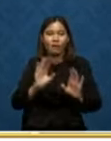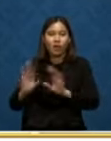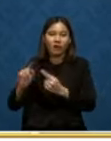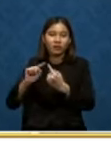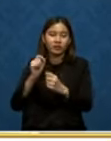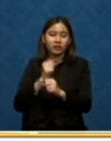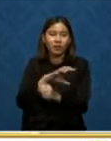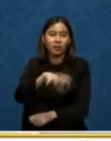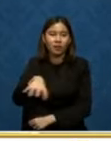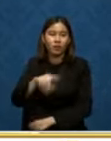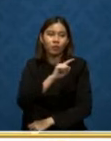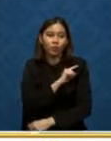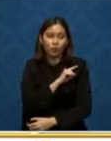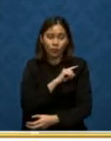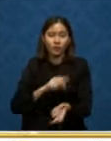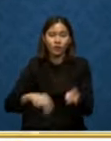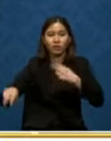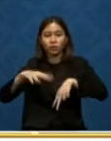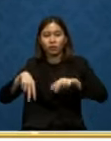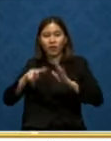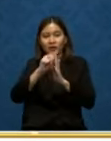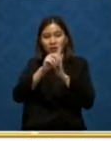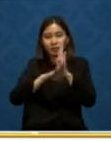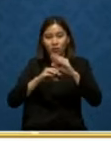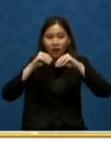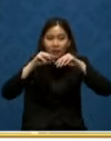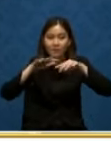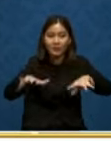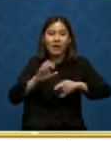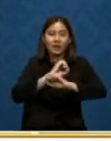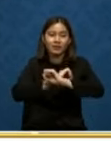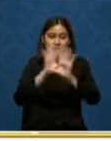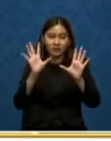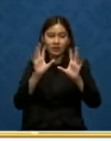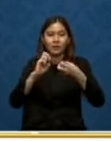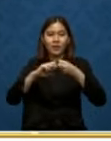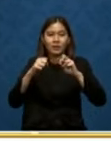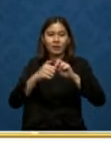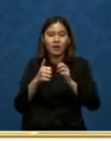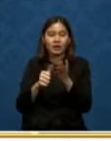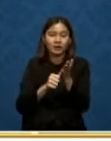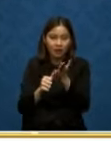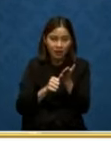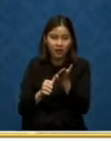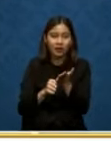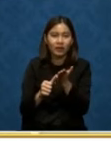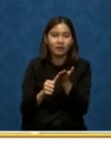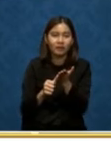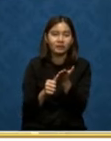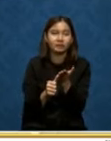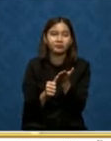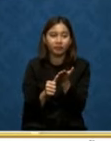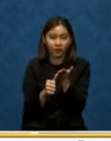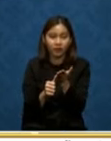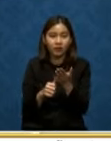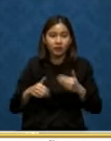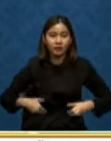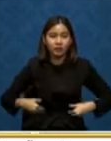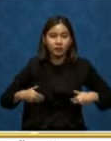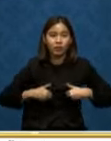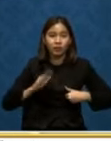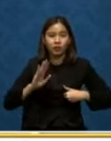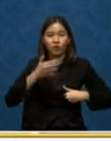เกี่ยวข้องช่วยออกเป็นนโยบายชัดเจนสักครั้งหนึ่งนะครับเพื่อที่จะแก้ไขปัญหาและทำให้นะครับการเป็นอยู่ของพี่